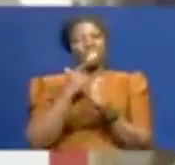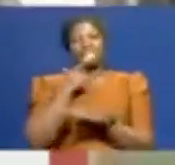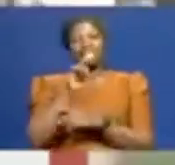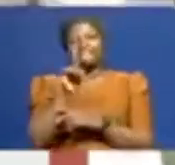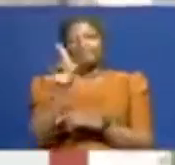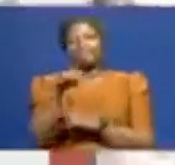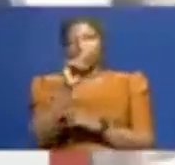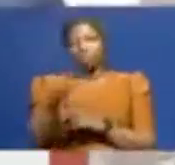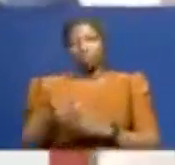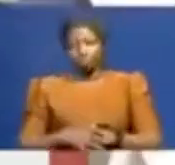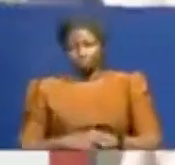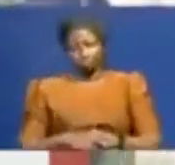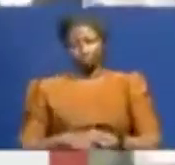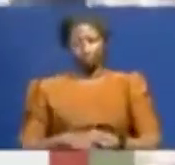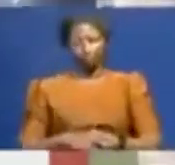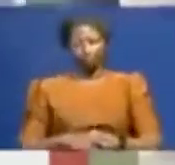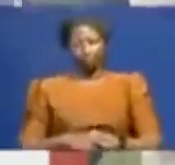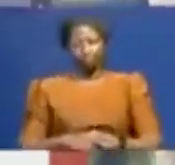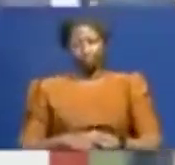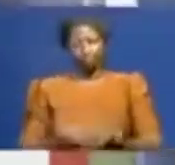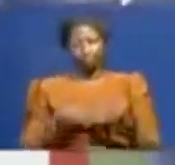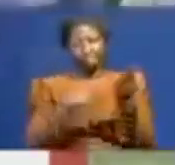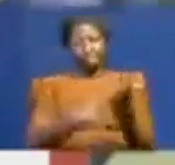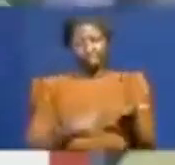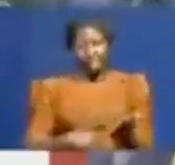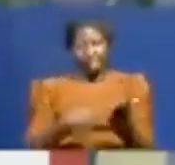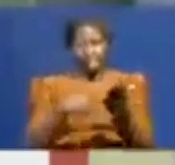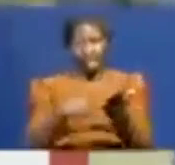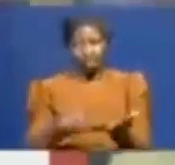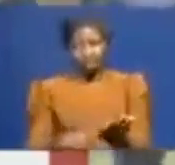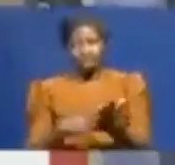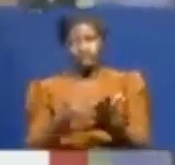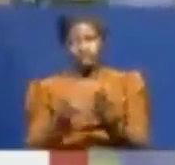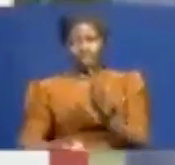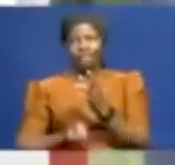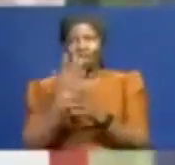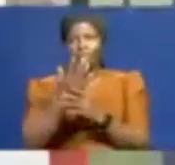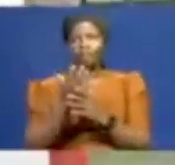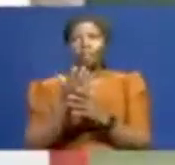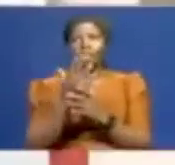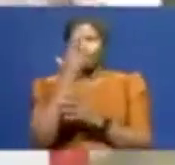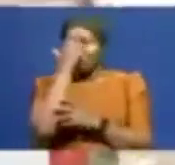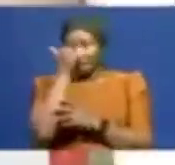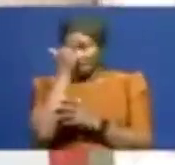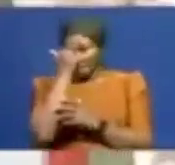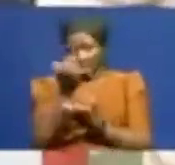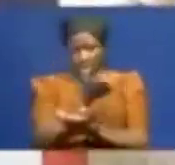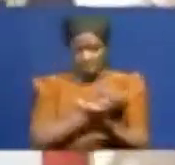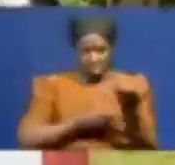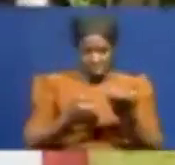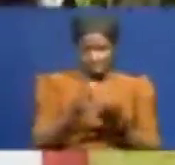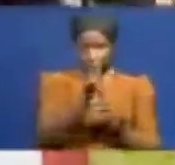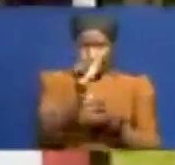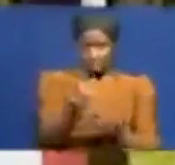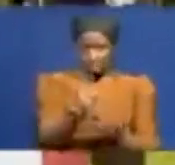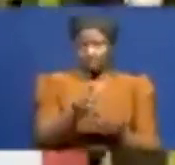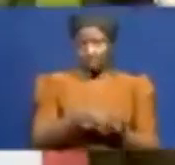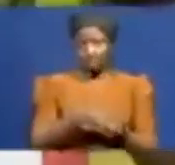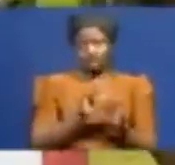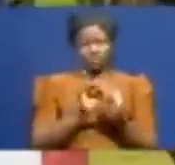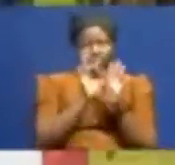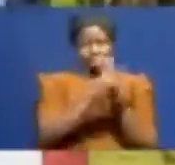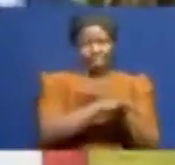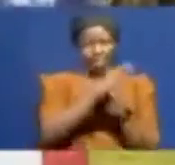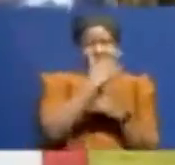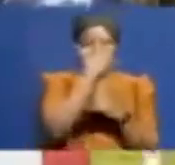Mkataba wa kubuni muungano wa kiuchumi wa jamii ya maana kufutilia mbali muungano wa kiuchumi wa kaunti za Narok na Kajiado ili